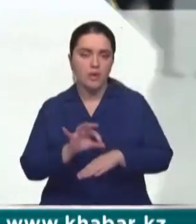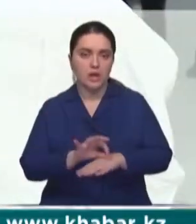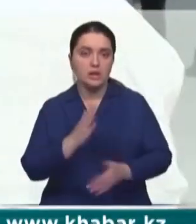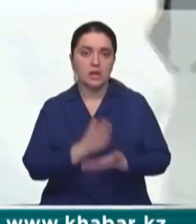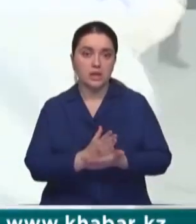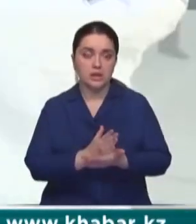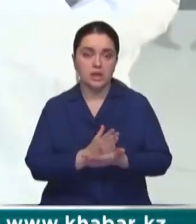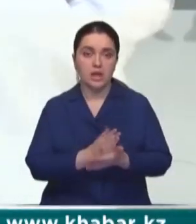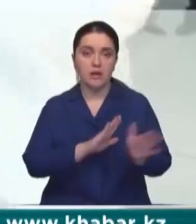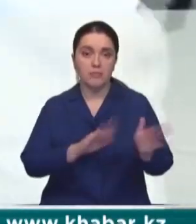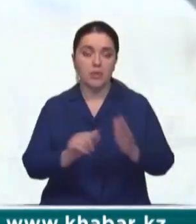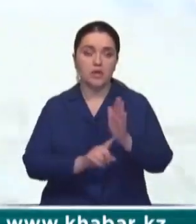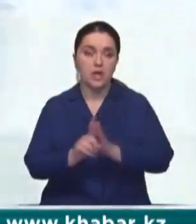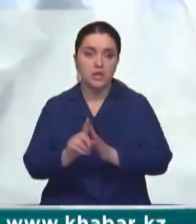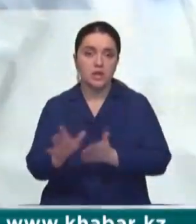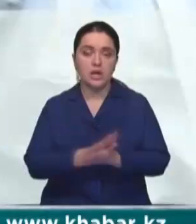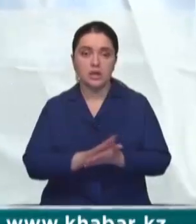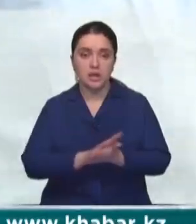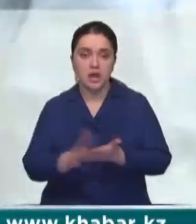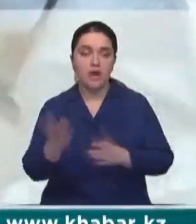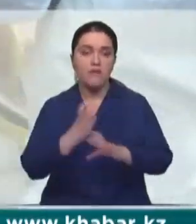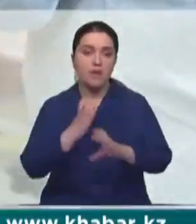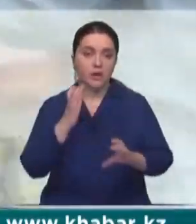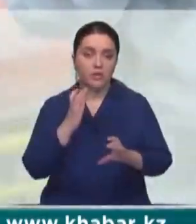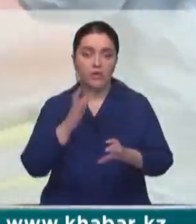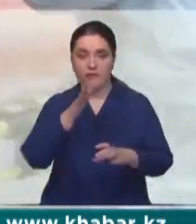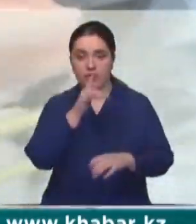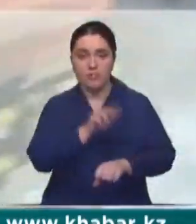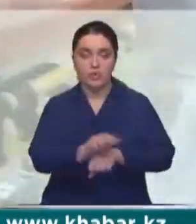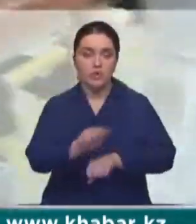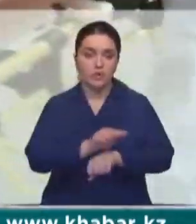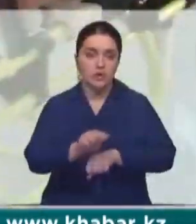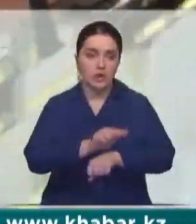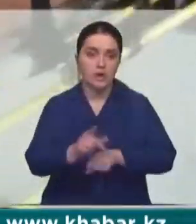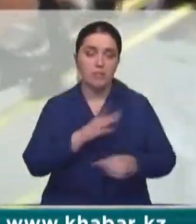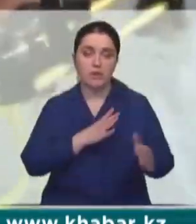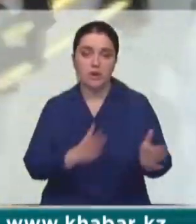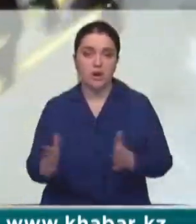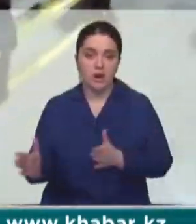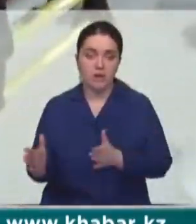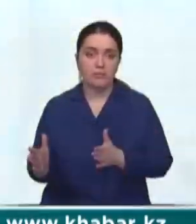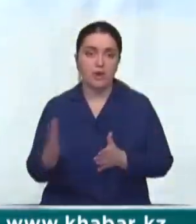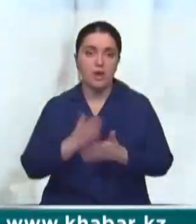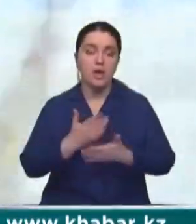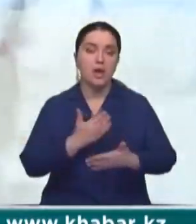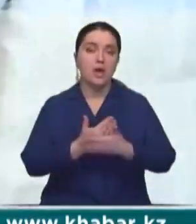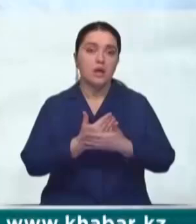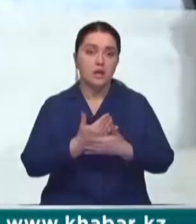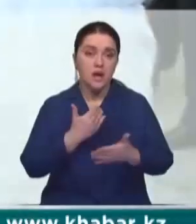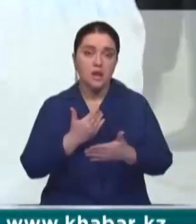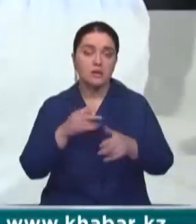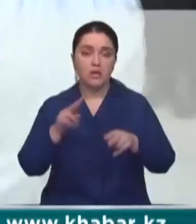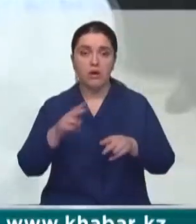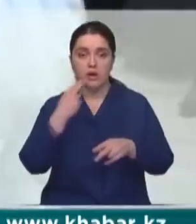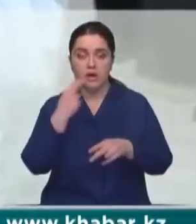коронавирус. Затем началась дезинфекция вагонов. Отмечу, во время учений вокзал работал в штатном режиме. Ранее в департаменте контроля